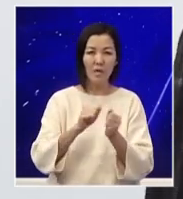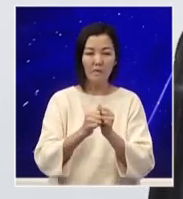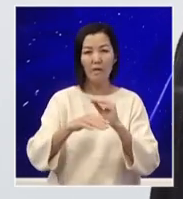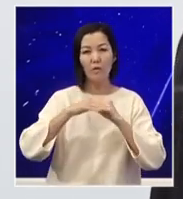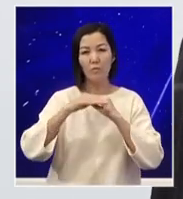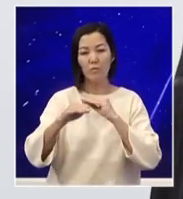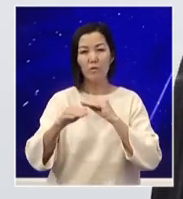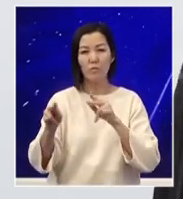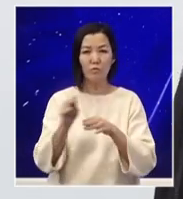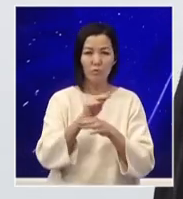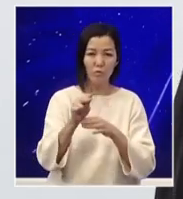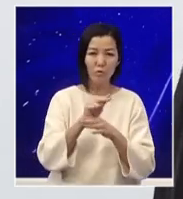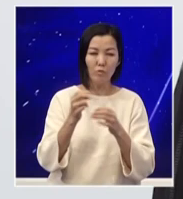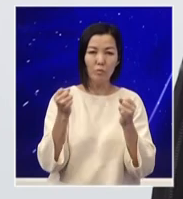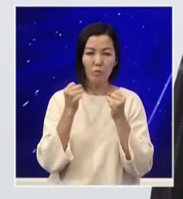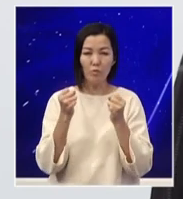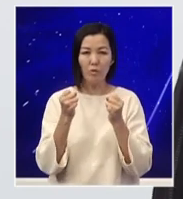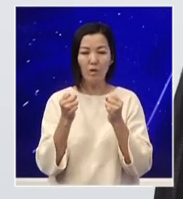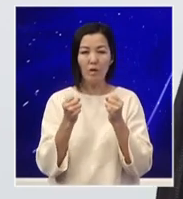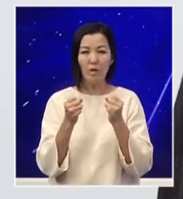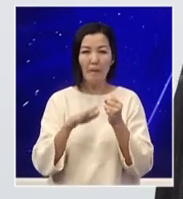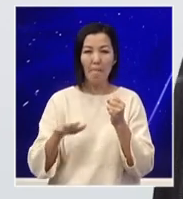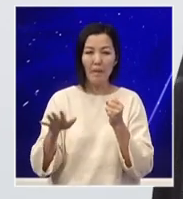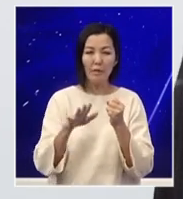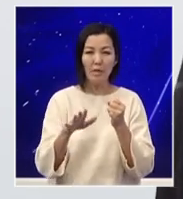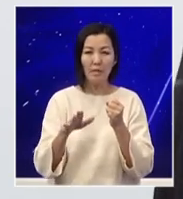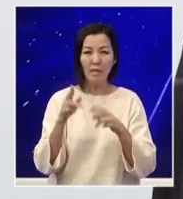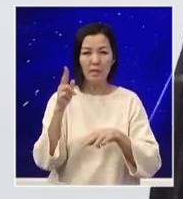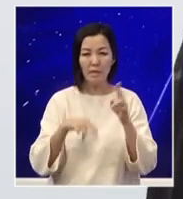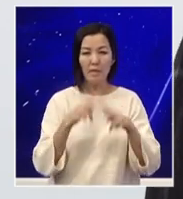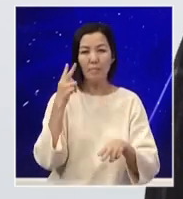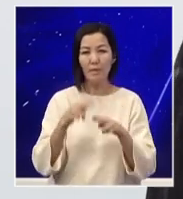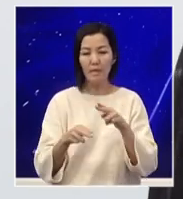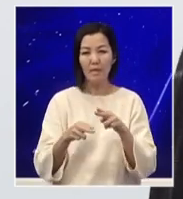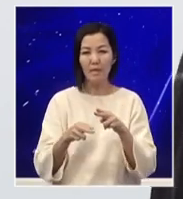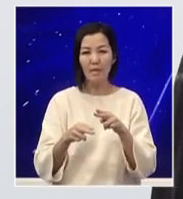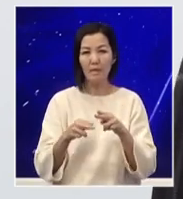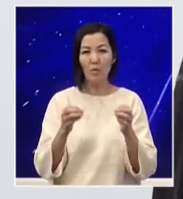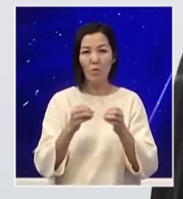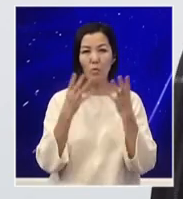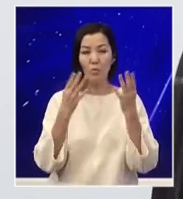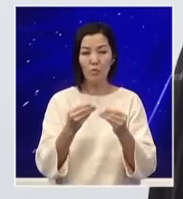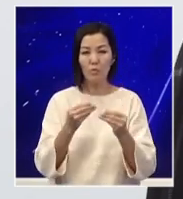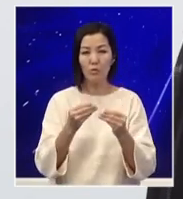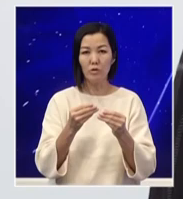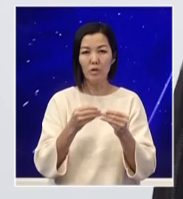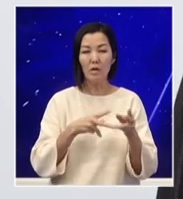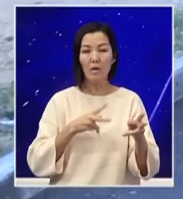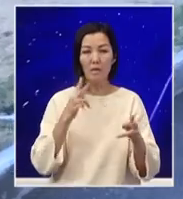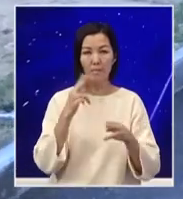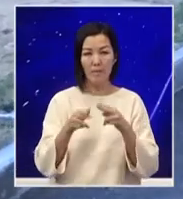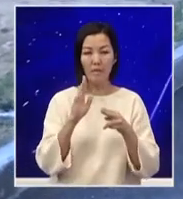жаңағы спорт площадкалар. Енді осыны алдағы 10 күннің ішінде аяқтаймыз деп